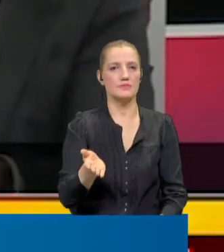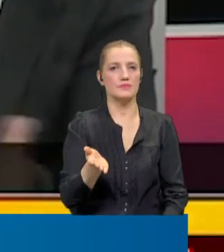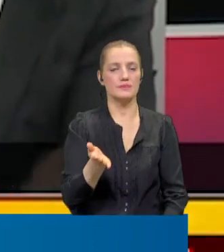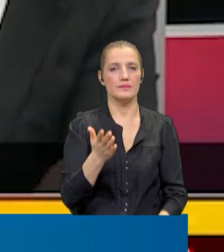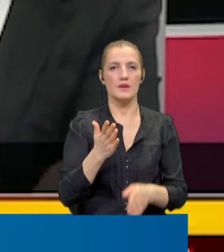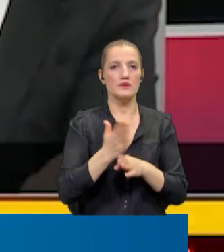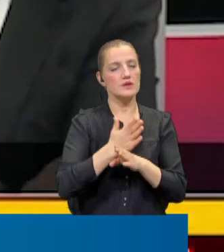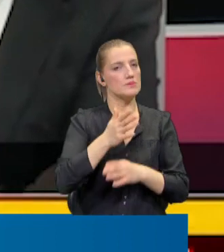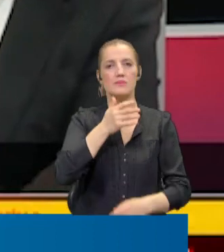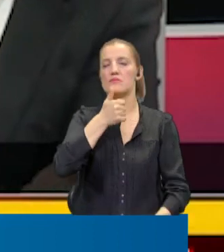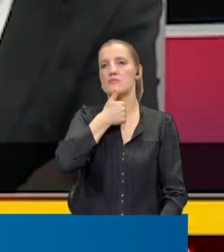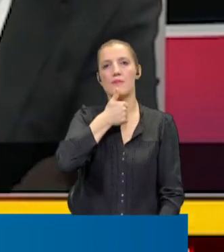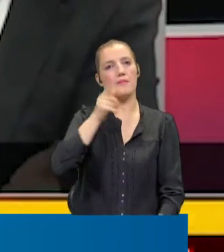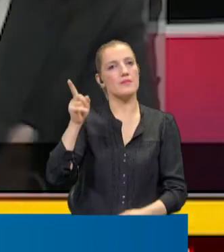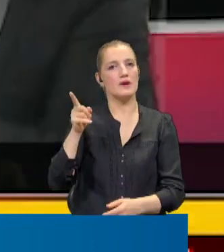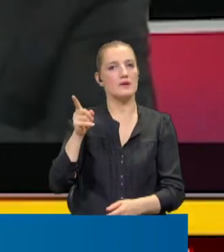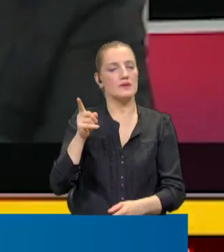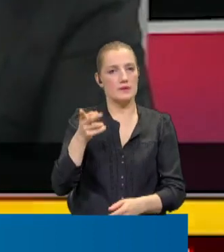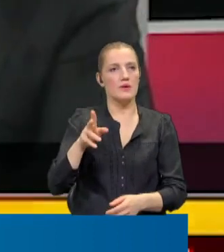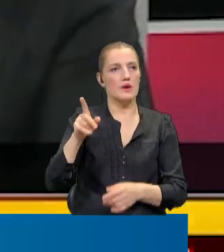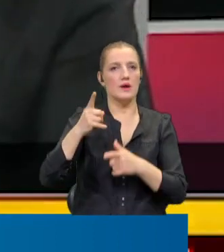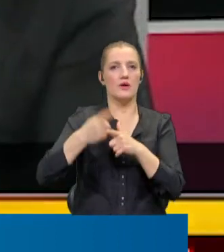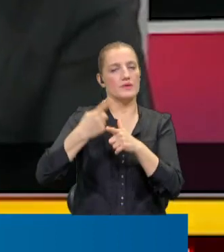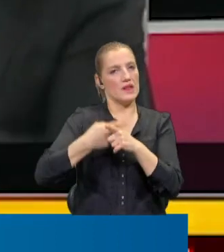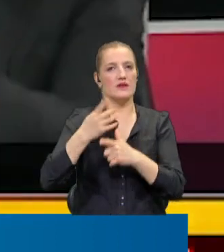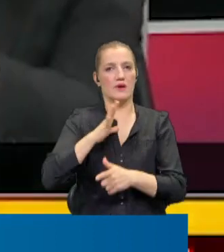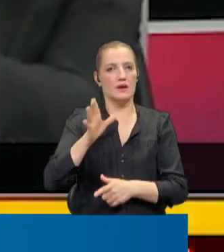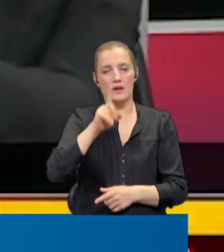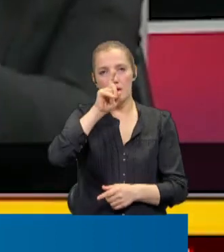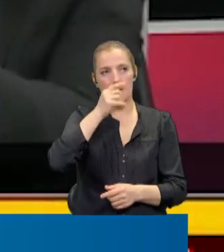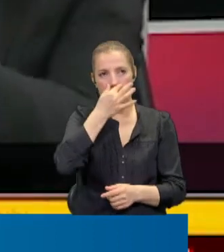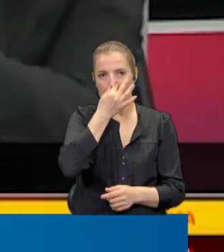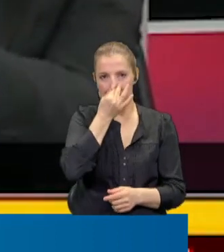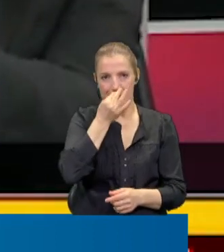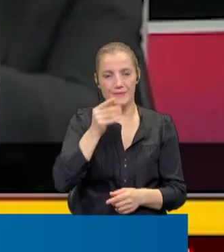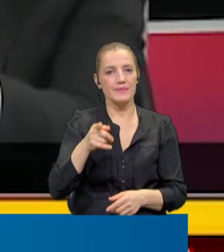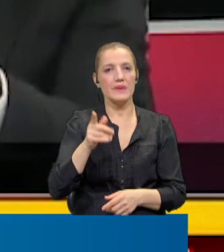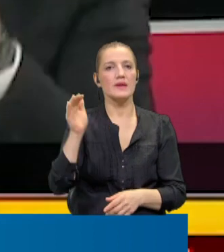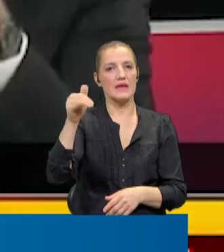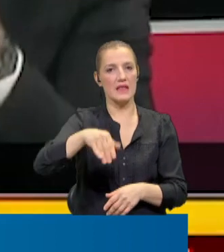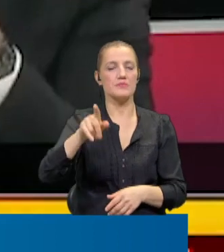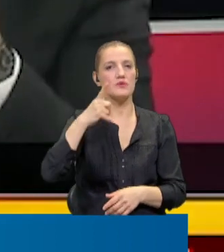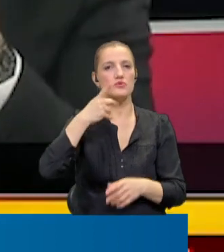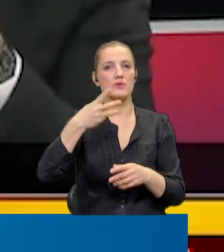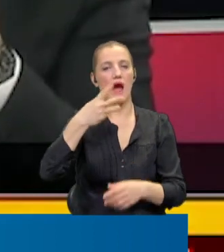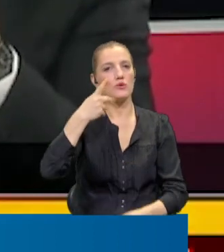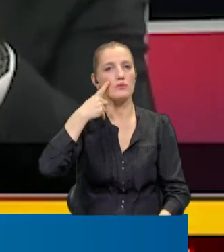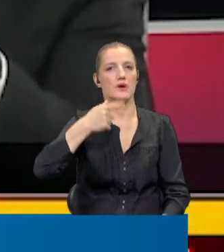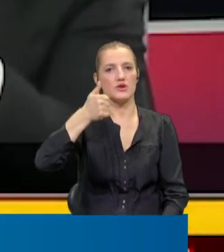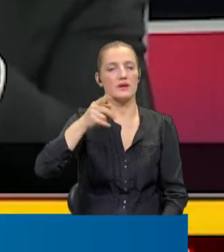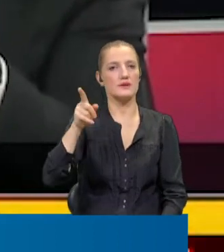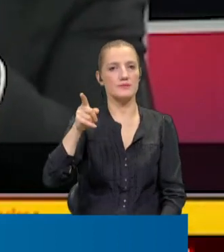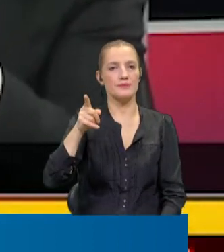Çünkü Rahmetli babamın Oteli vardı da yayınlarını gelip o kürsüye çıkışını